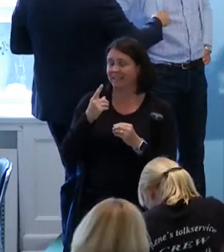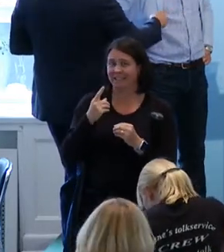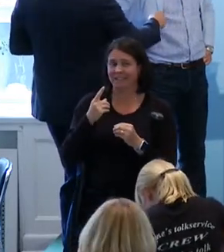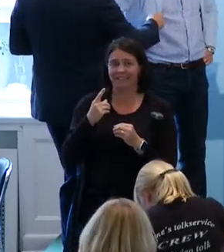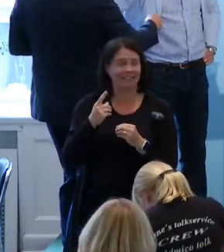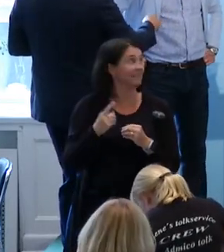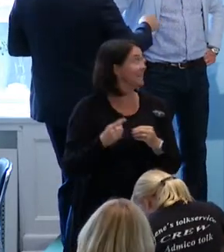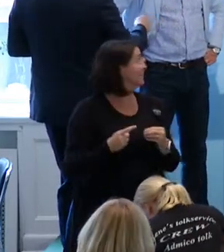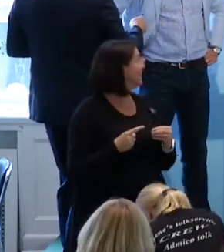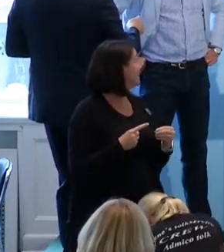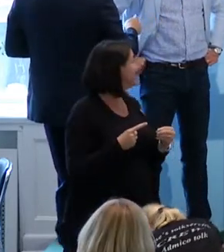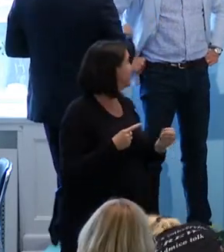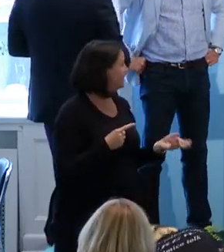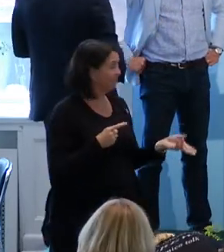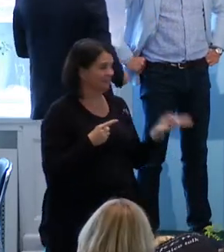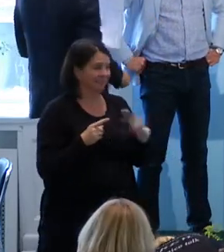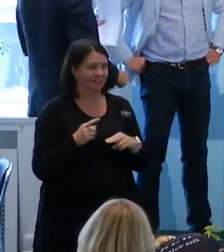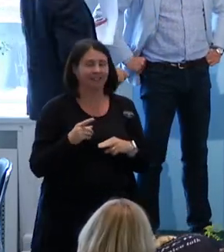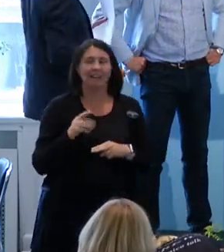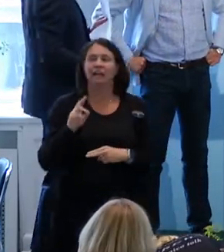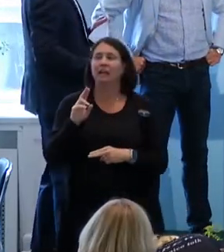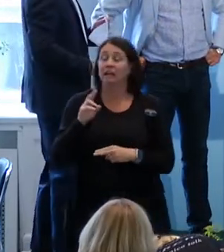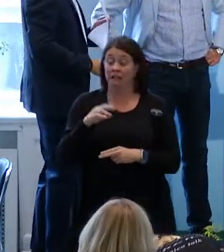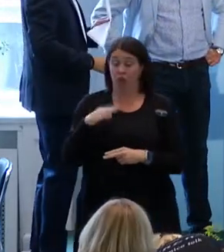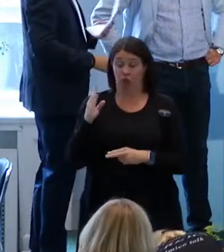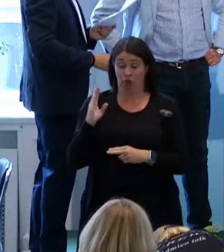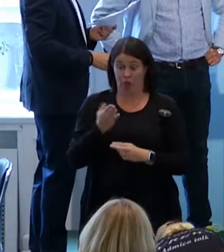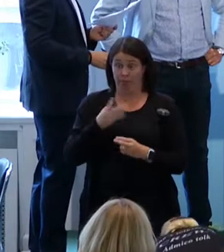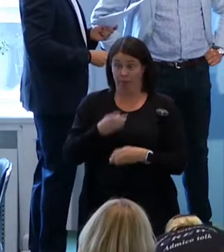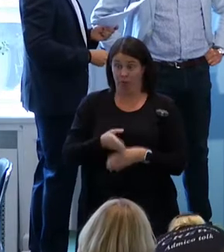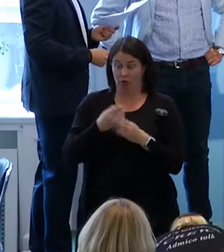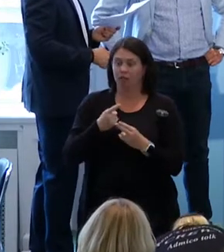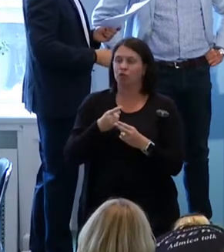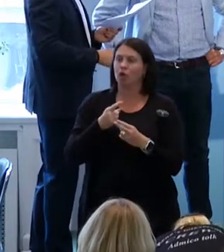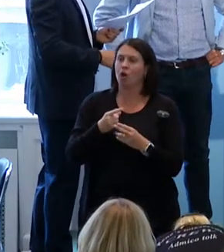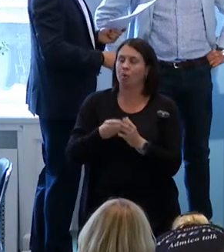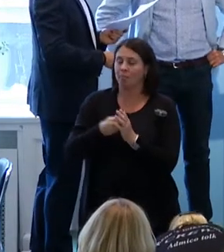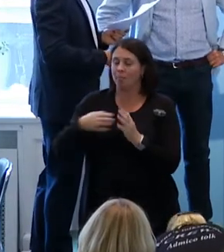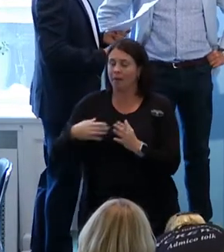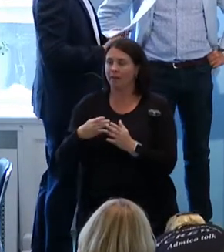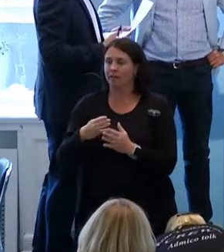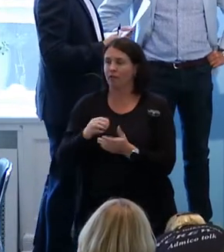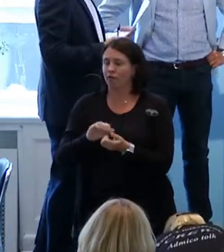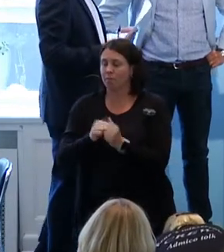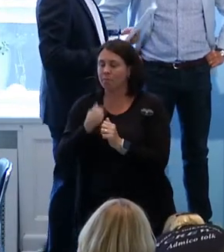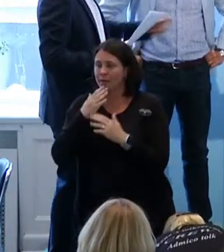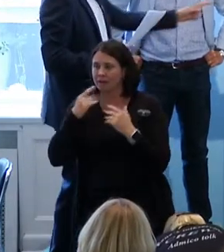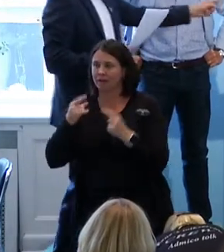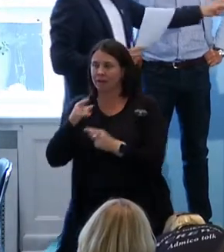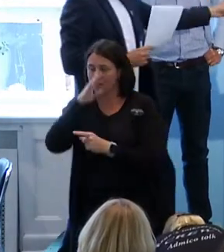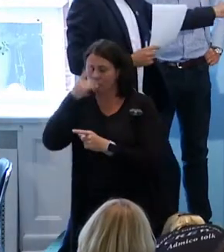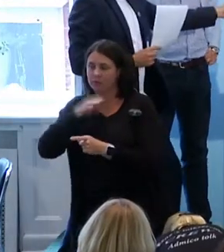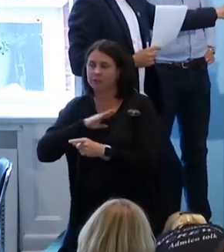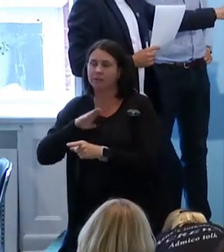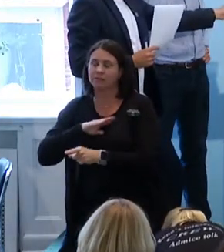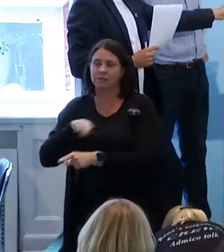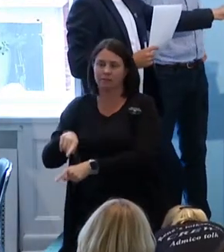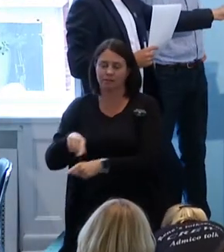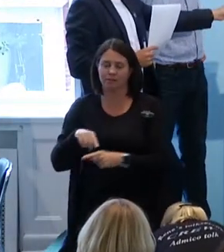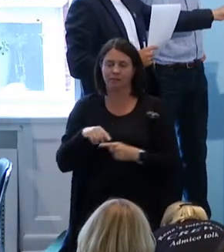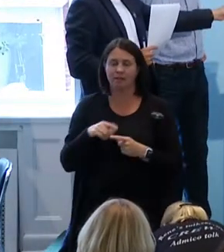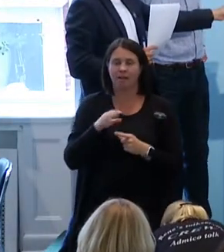Tar oss länge ord. Ola. Att det nya vi bygger också bidrar till att förändra och förbättra det gamla som redan finns. Anders, en sista